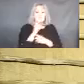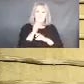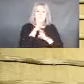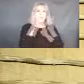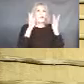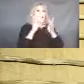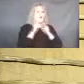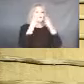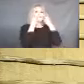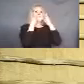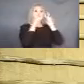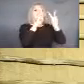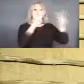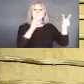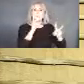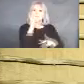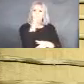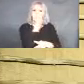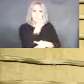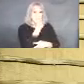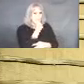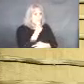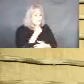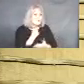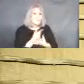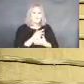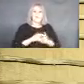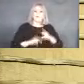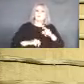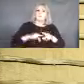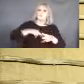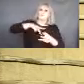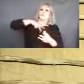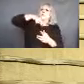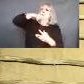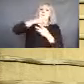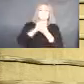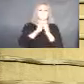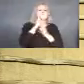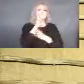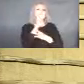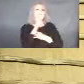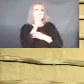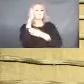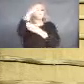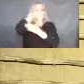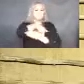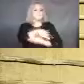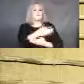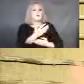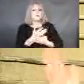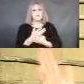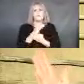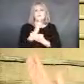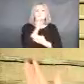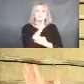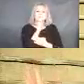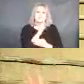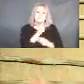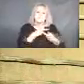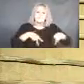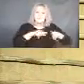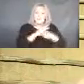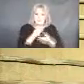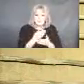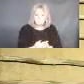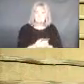net zien als je verder te voet stap. Ne? En dan stap jij, partij keer is het ons moet klim, partij keer is het dier een bospaaikie, en dan kom jij bij